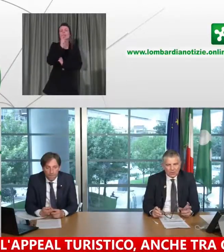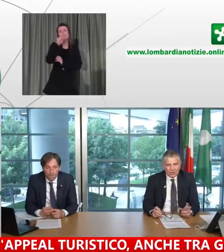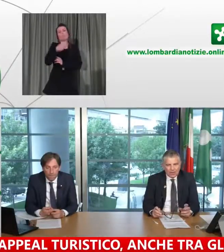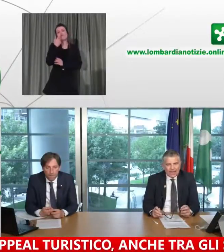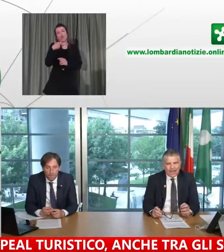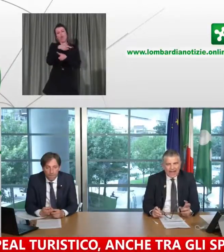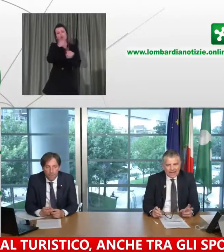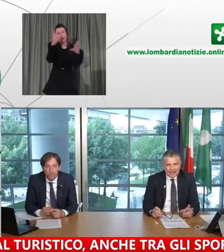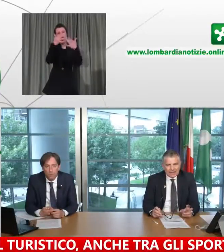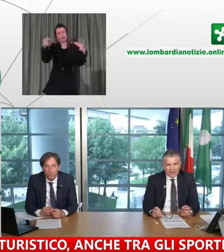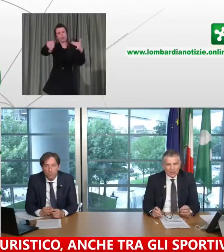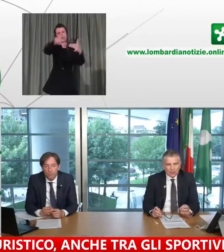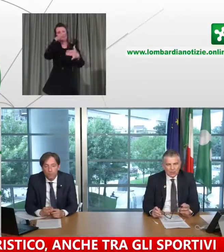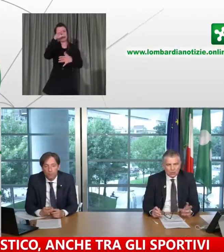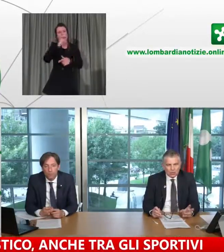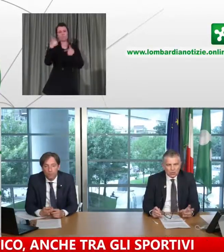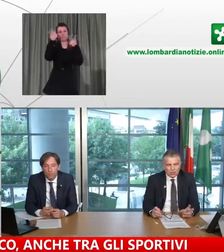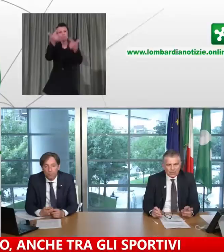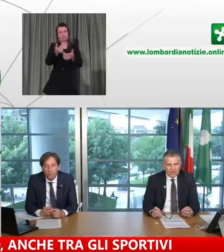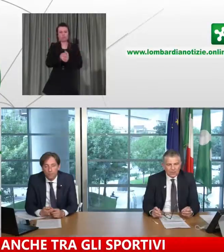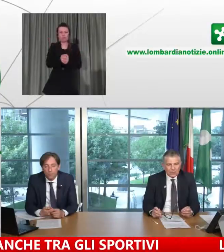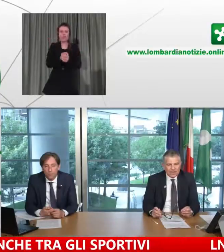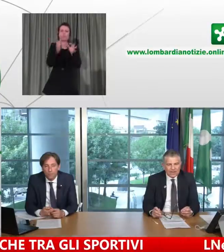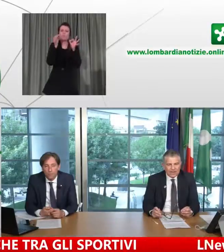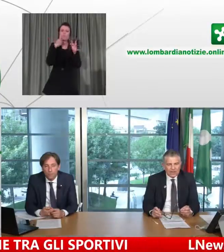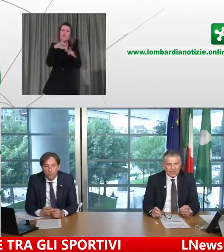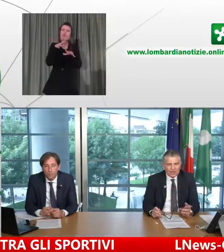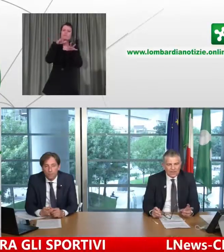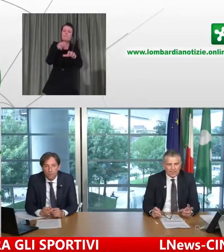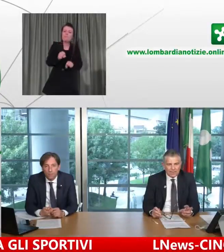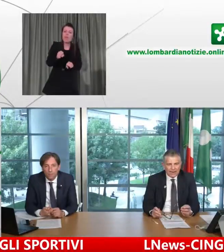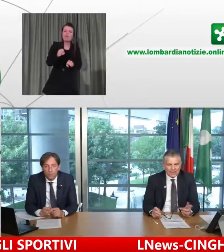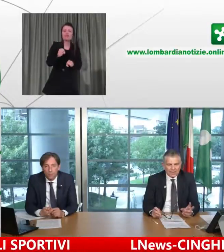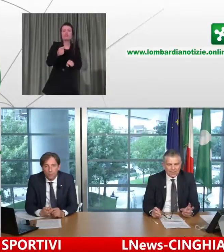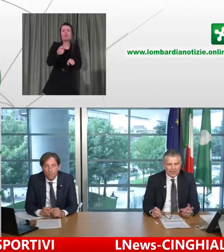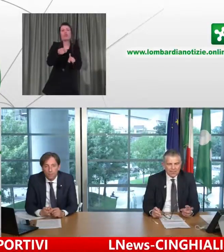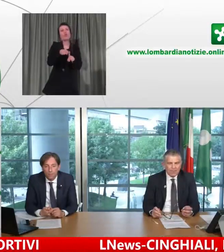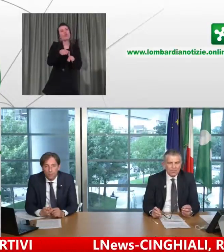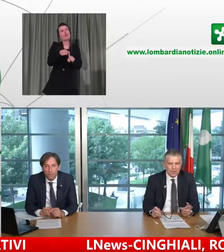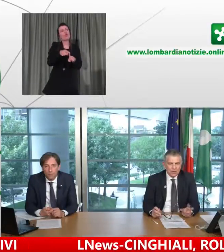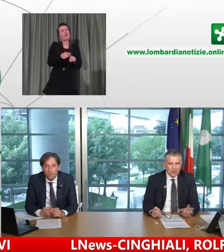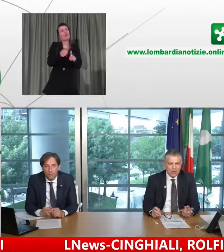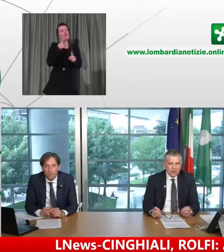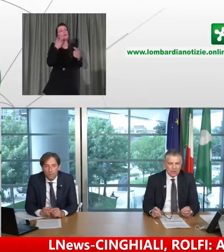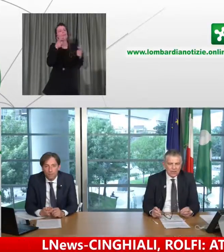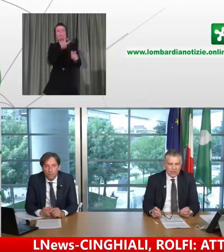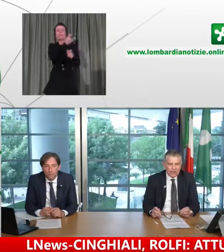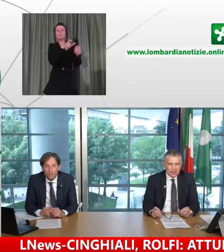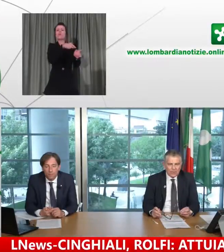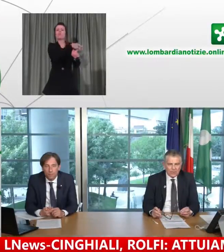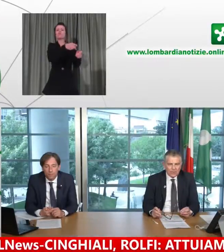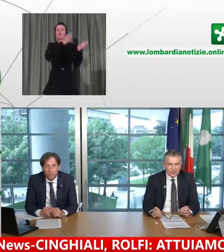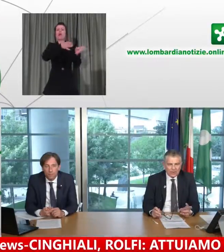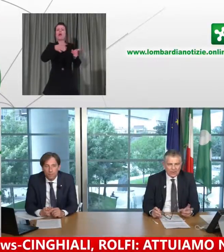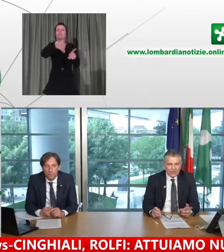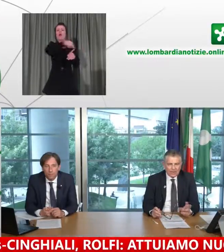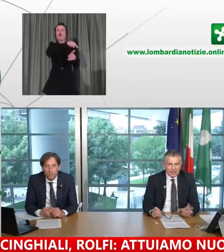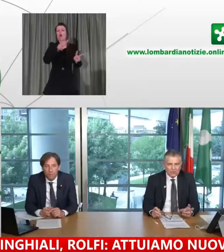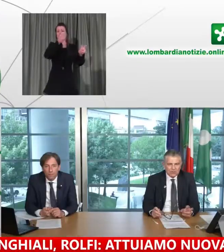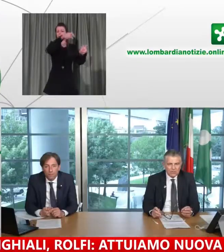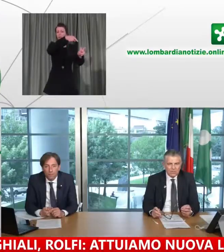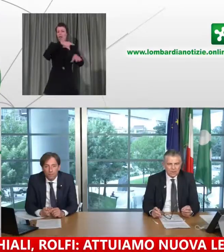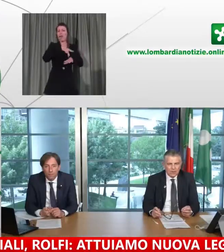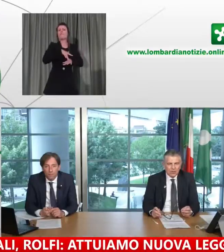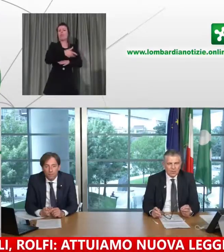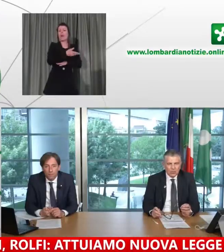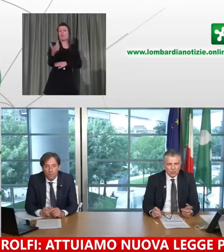sia mirato anche e soprattutto verso quelle categorie più fragili, perché abbiamo visto come questo maledetto